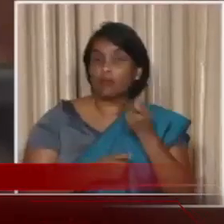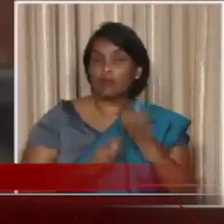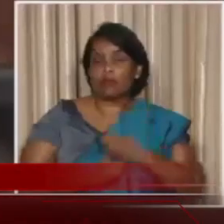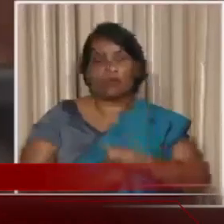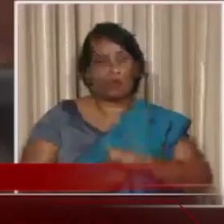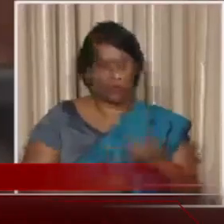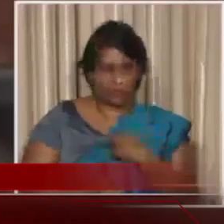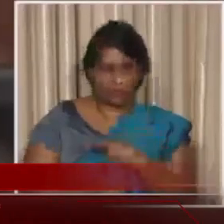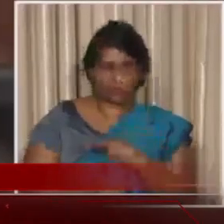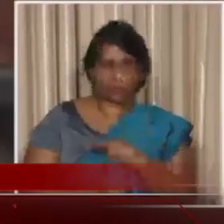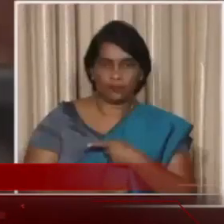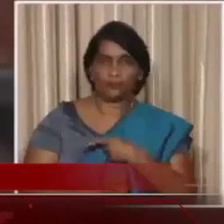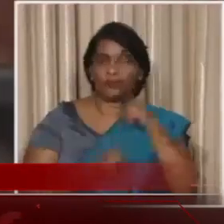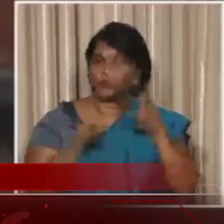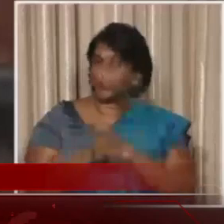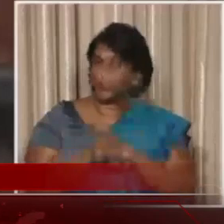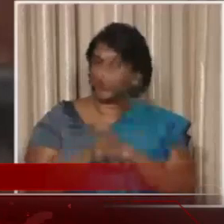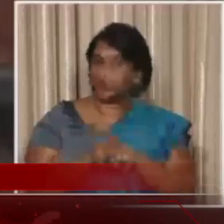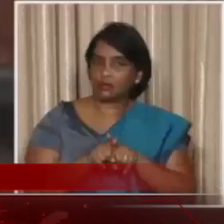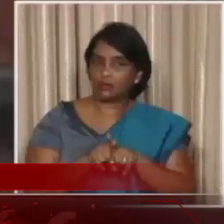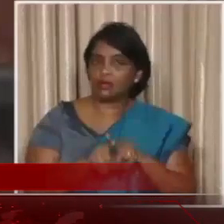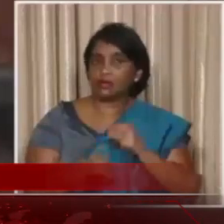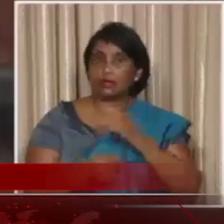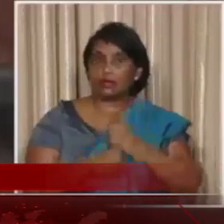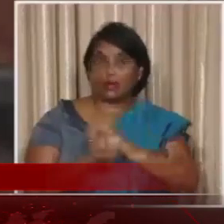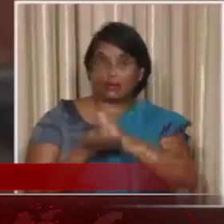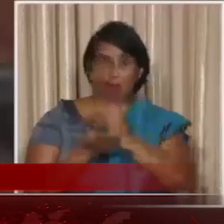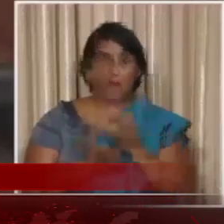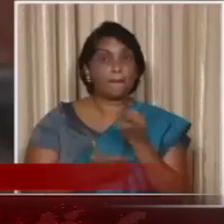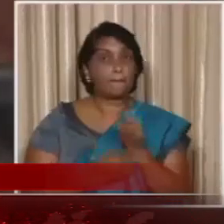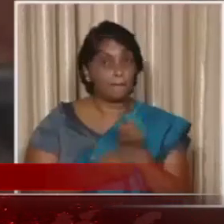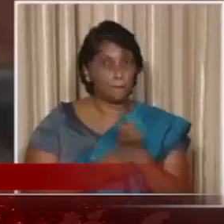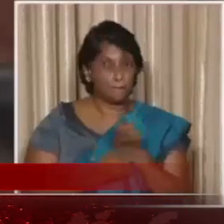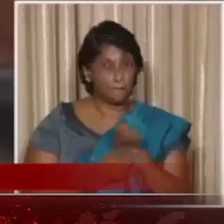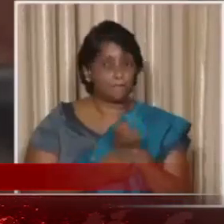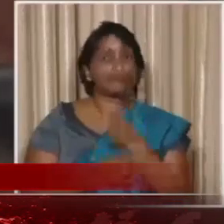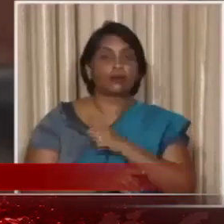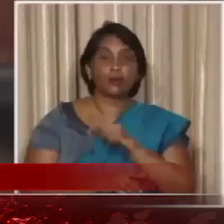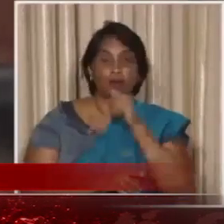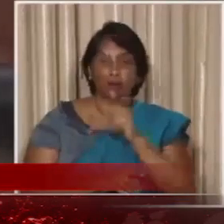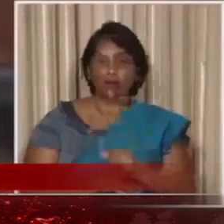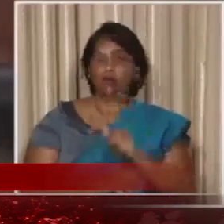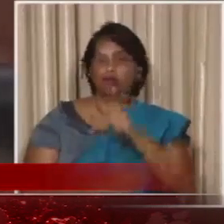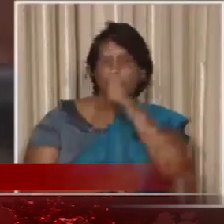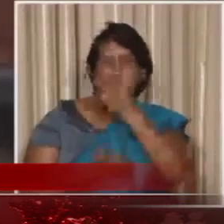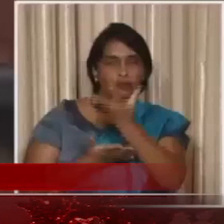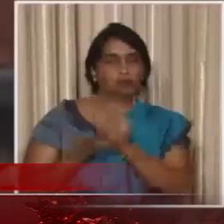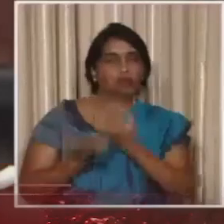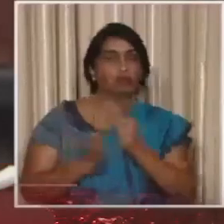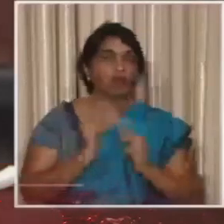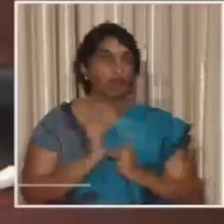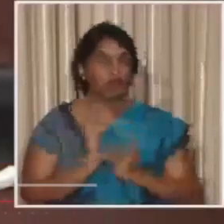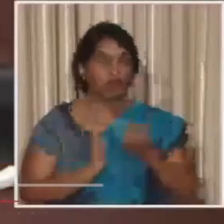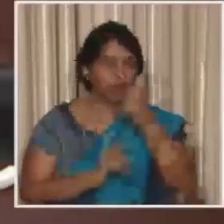කරා. ඒ වගේම භාණ්ඩාගාරයේ තියෙන ධනය ඉතමත් පැහැදිලි ලෙස කොල්ල කෑවා, ව්‍යාපෘති හරහා